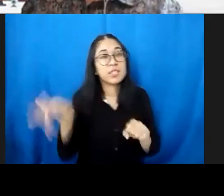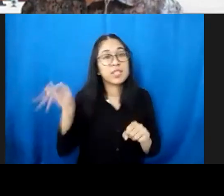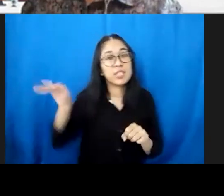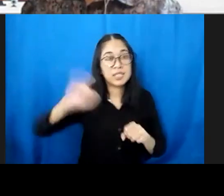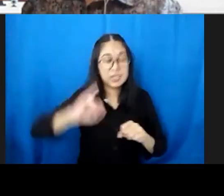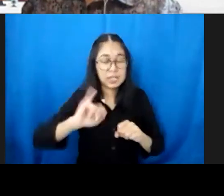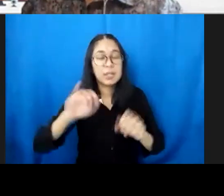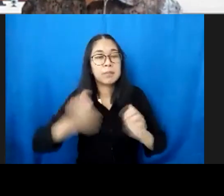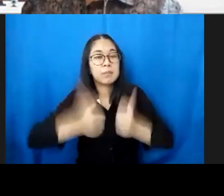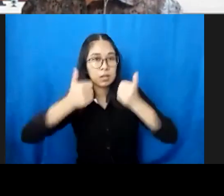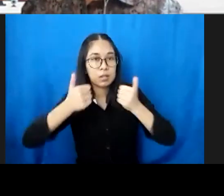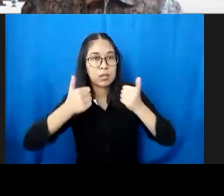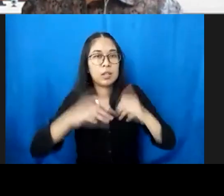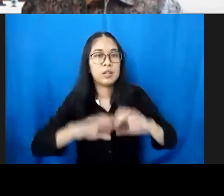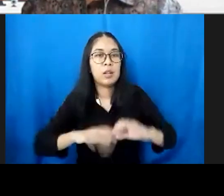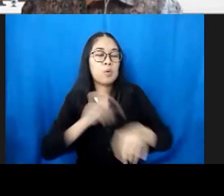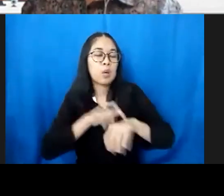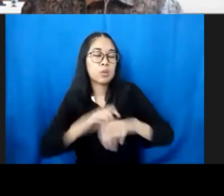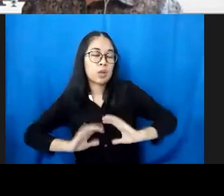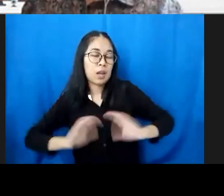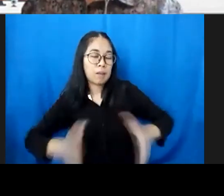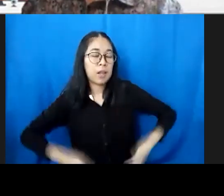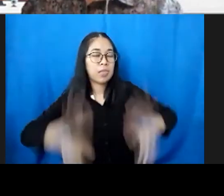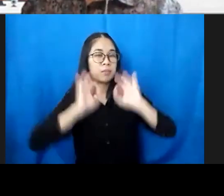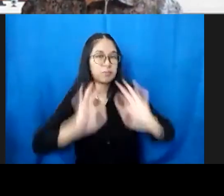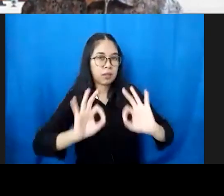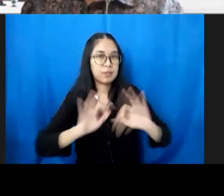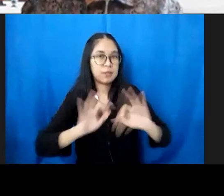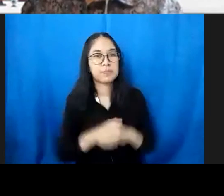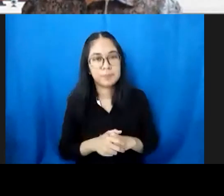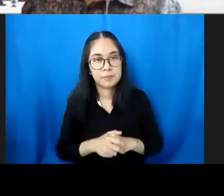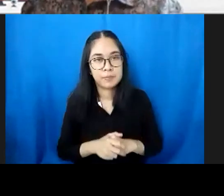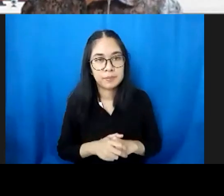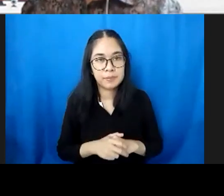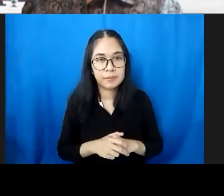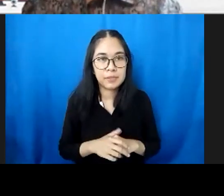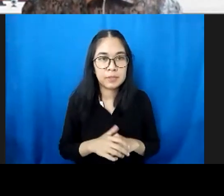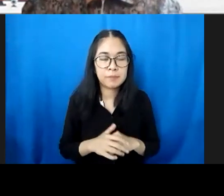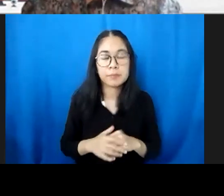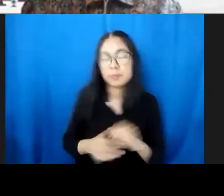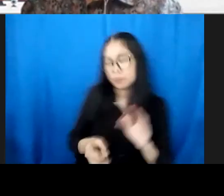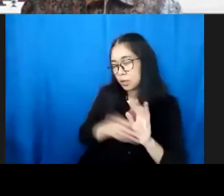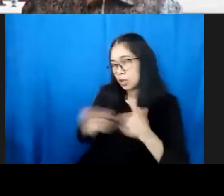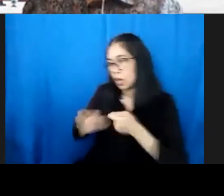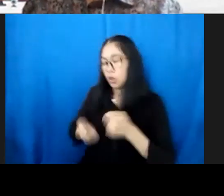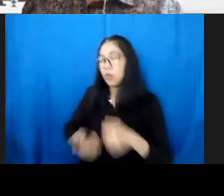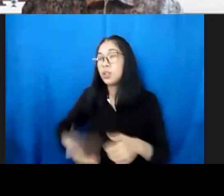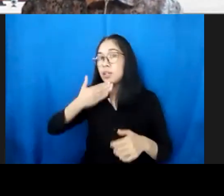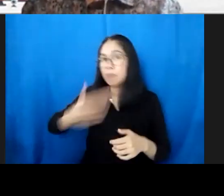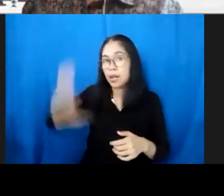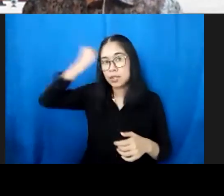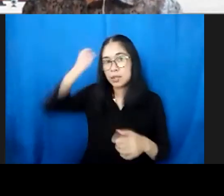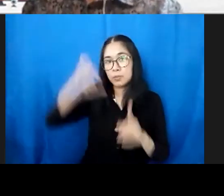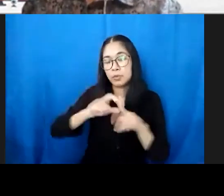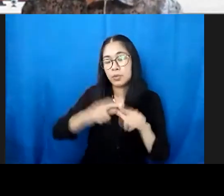kehamilan yang tepat. Mungkin itu sebagai jawaban. Terima kasih. Ya, terima kasih Ibu Dani untuk